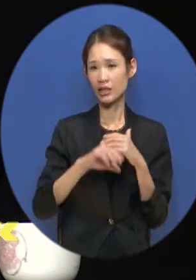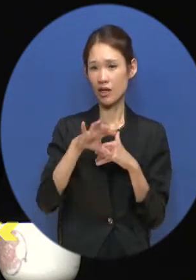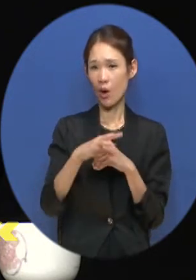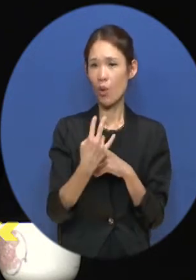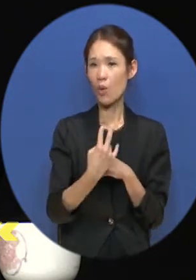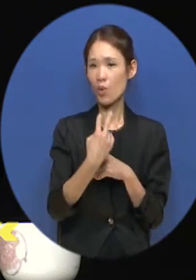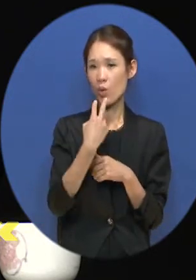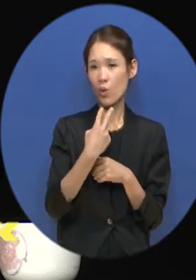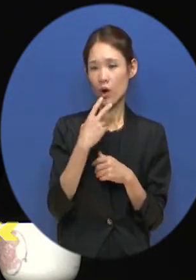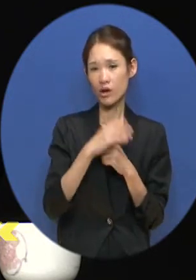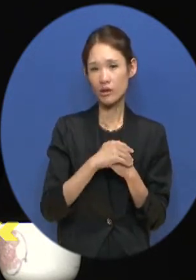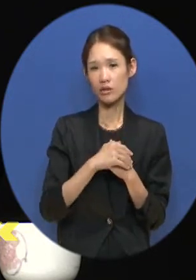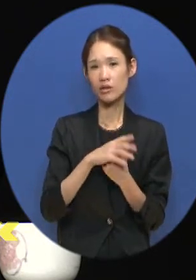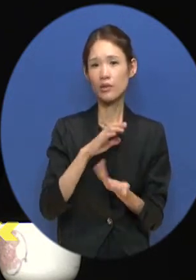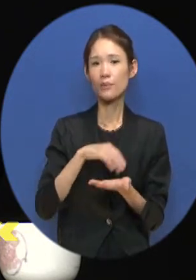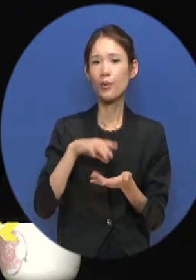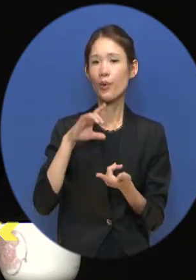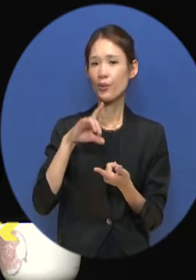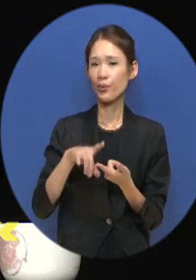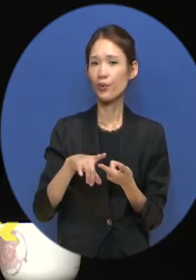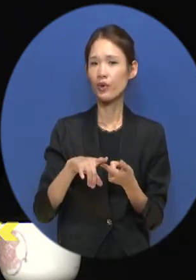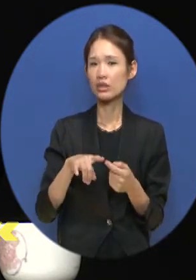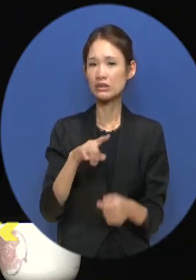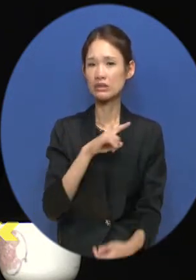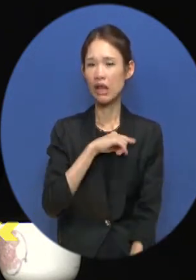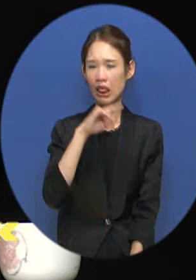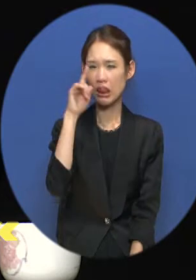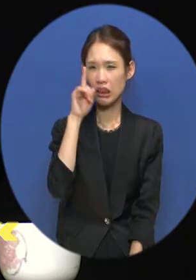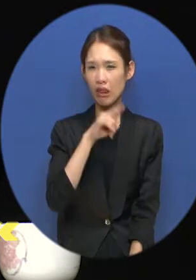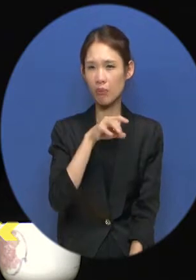지하철역 공기는 평균적으로 어디가 제일